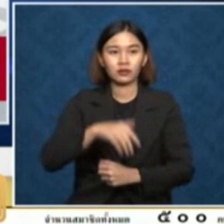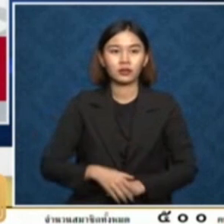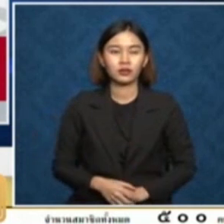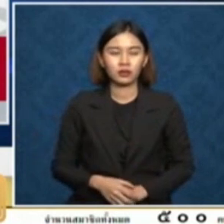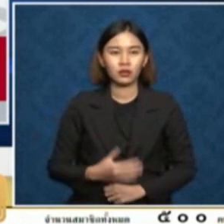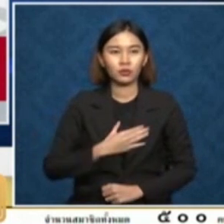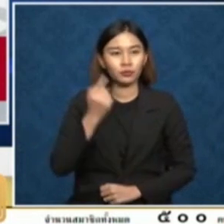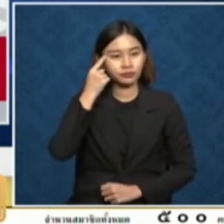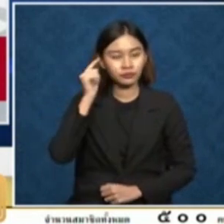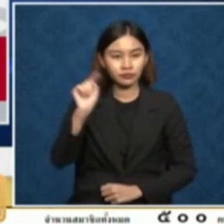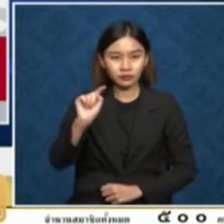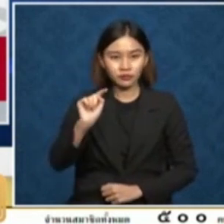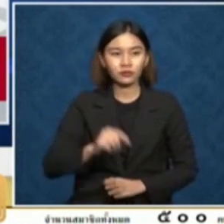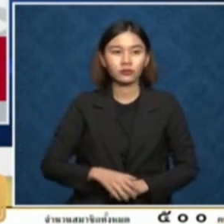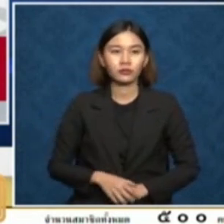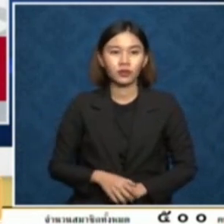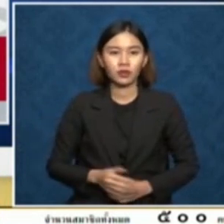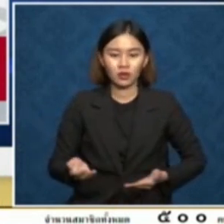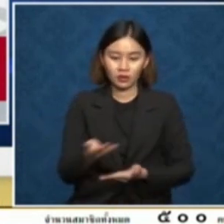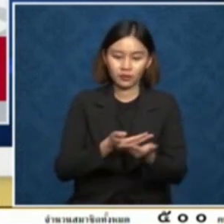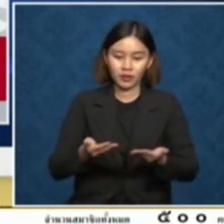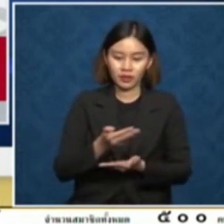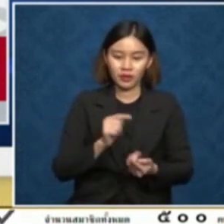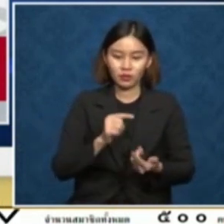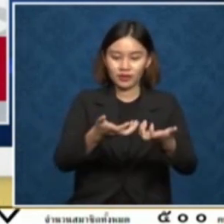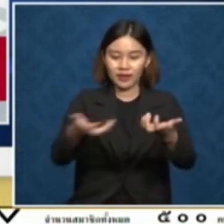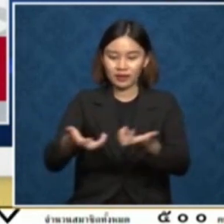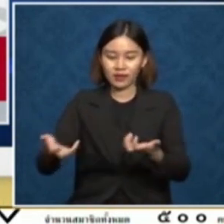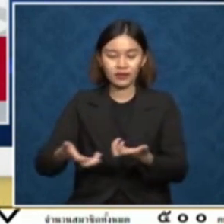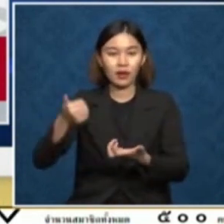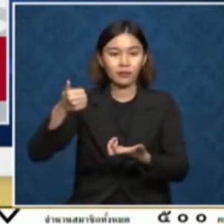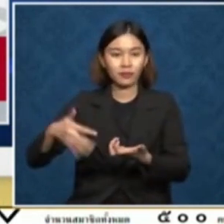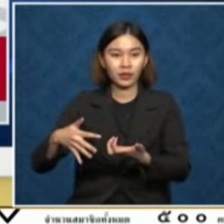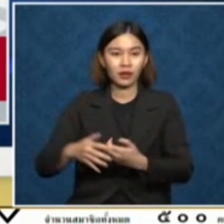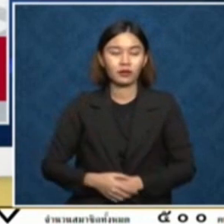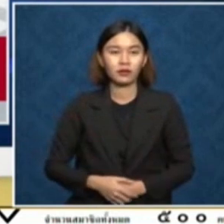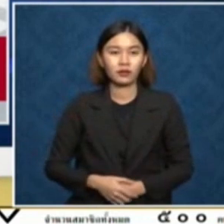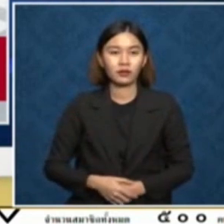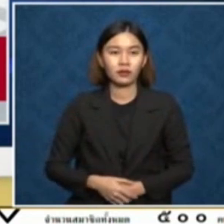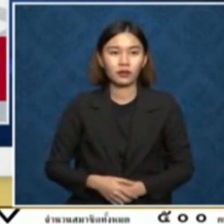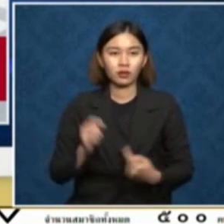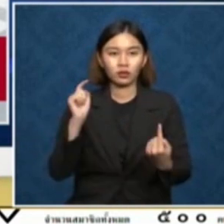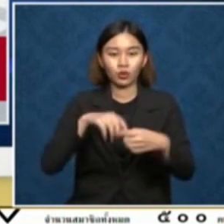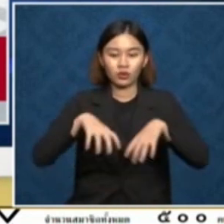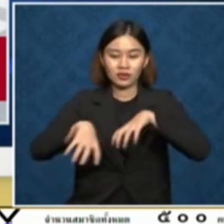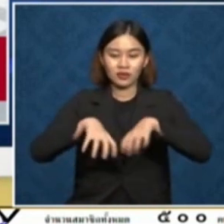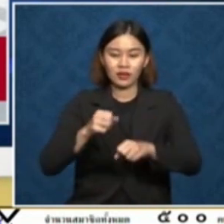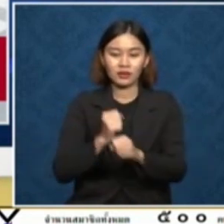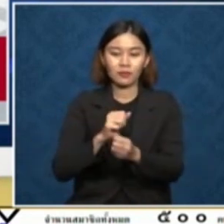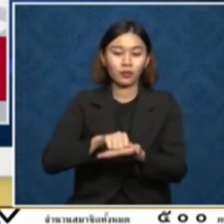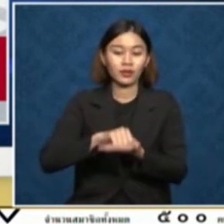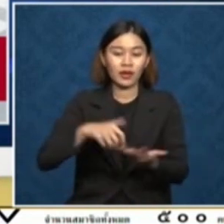เป็นส่วนสำคัญที่จะส่งผลต่อการกำหนดทั้งสิทธิและหน้าที่ตลอดจนการจัดทำบริการสาธารณะที่เกี่ย